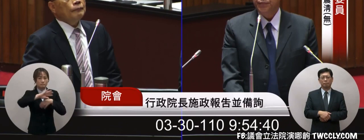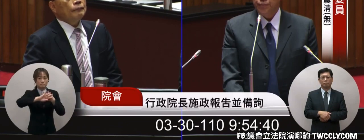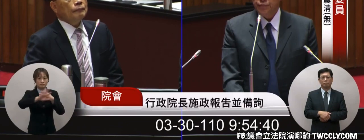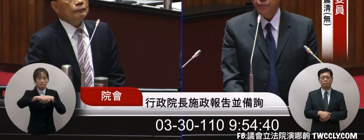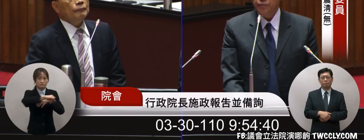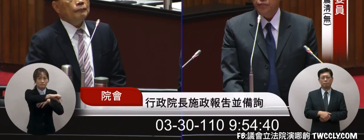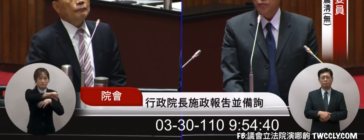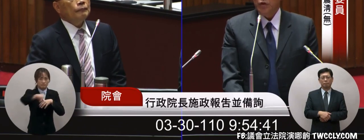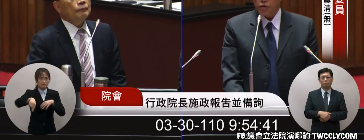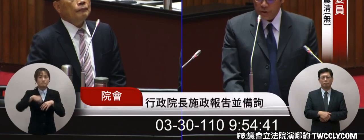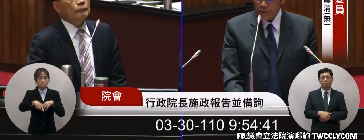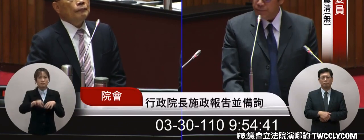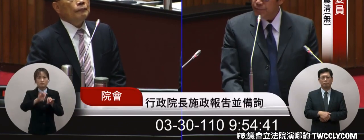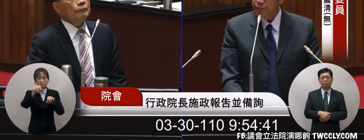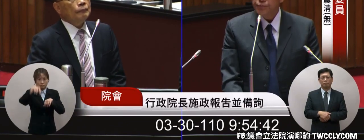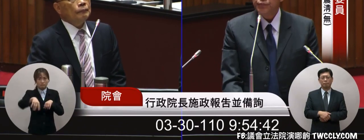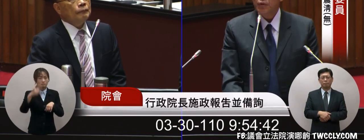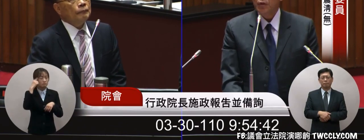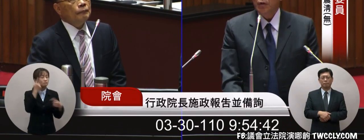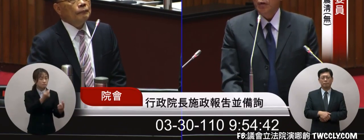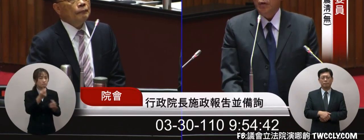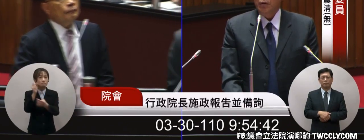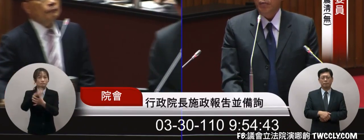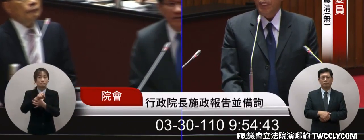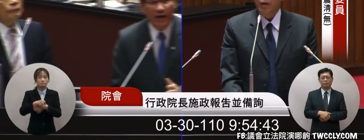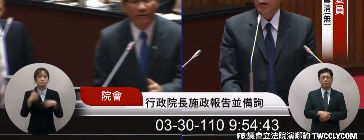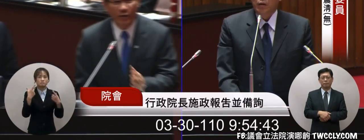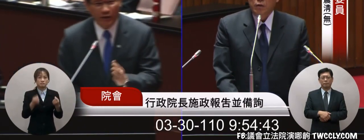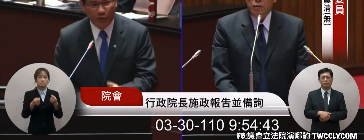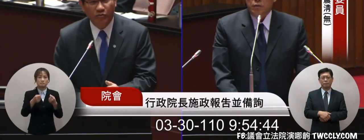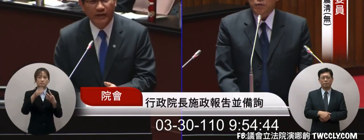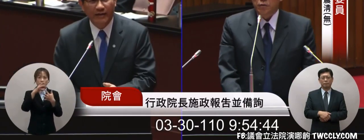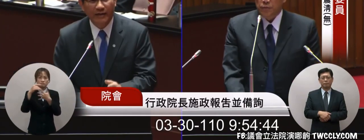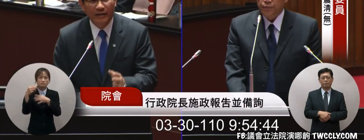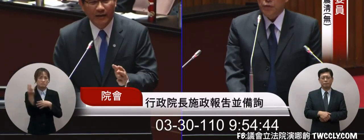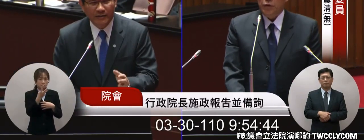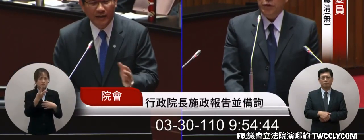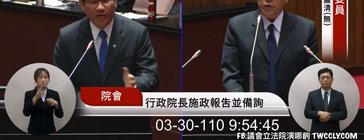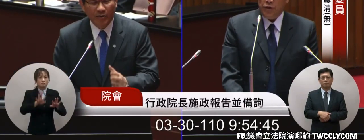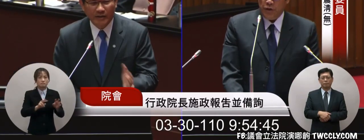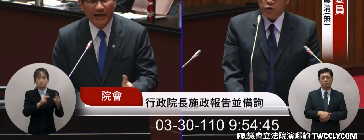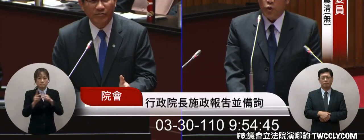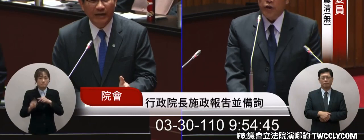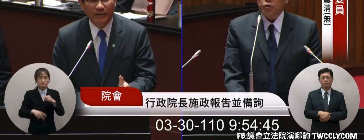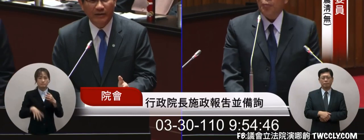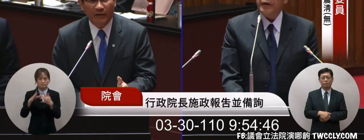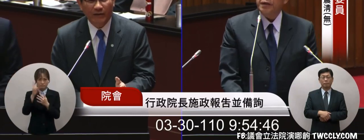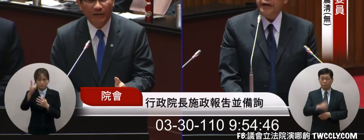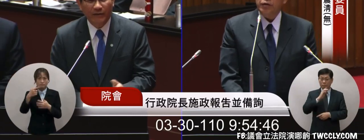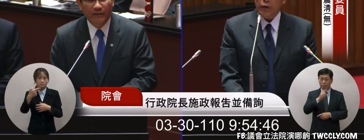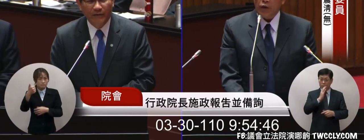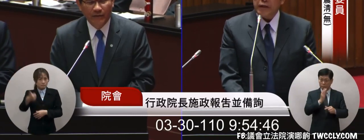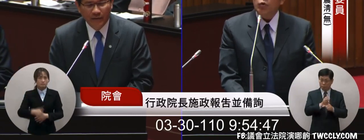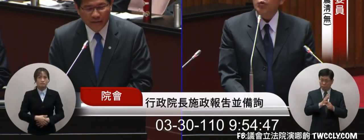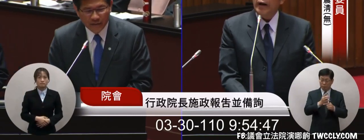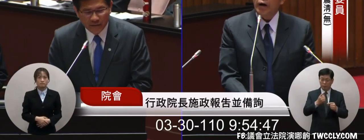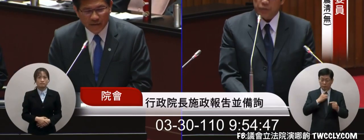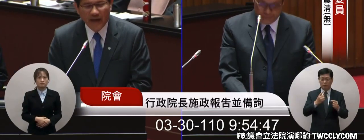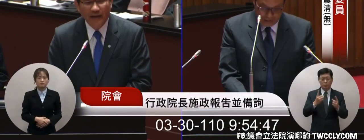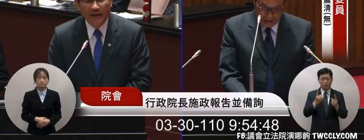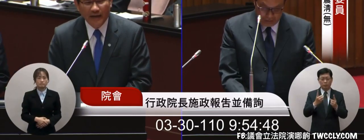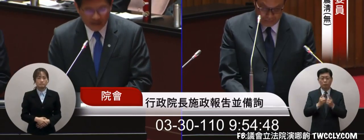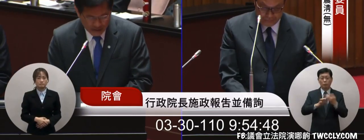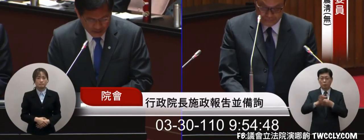地方已經有公式本來有三條路線現在也選擇到最優路線那這個我們會加速謂的東邊的連外道路